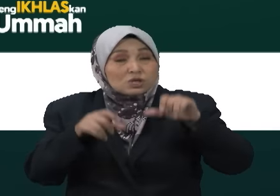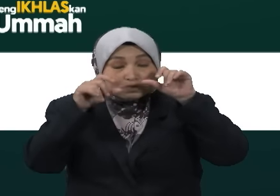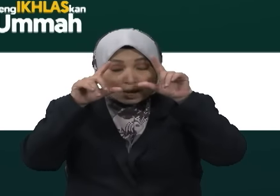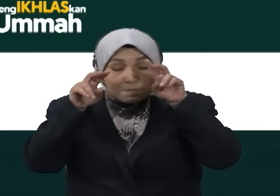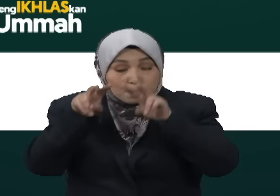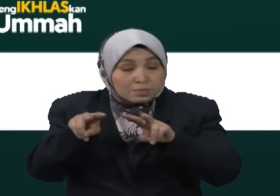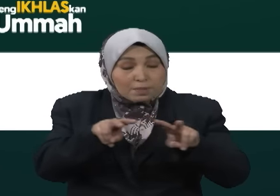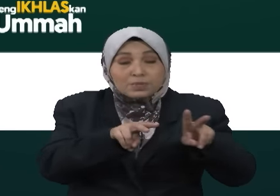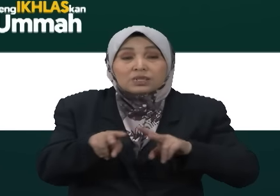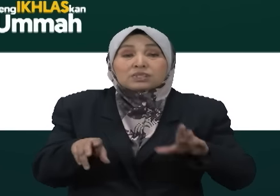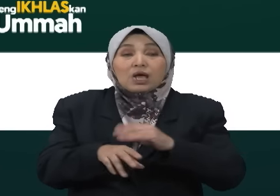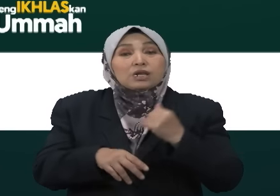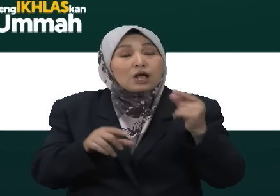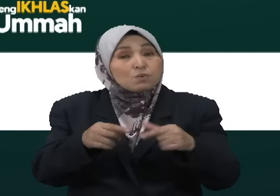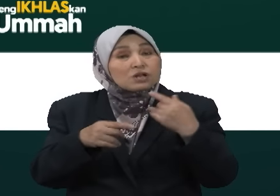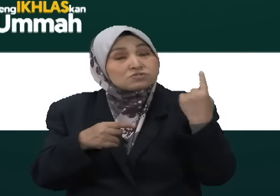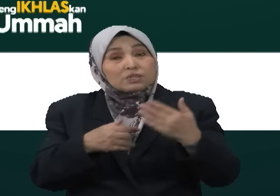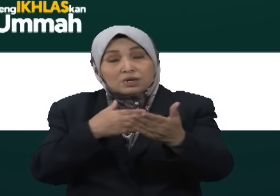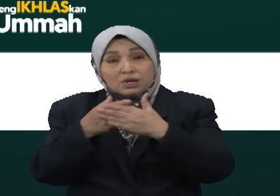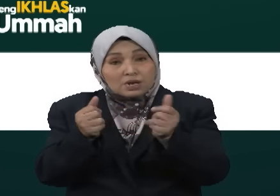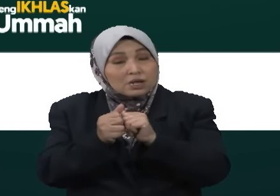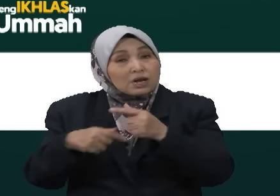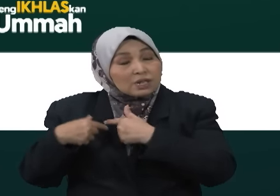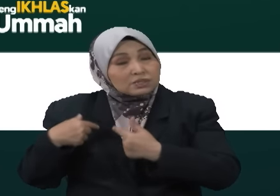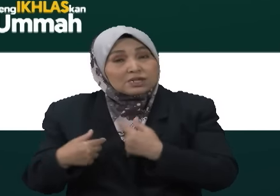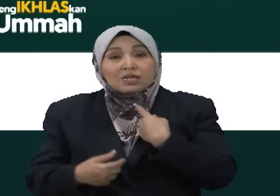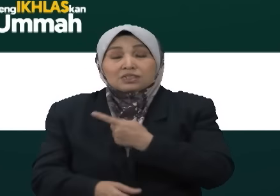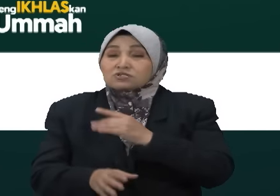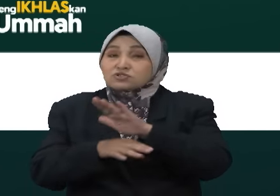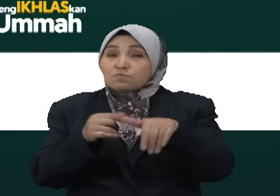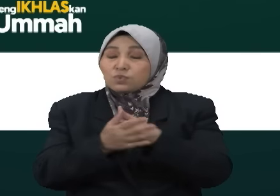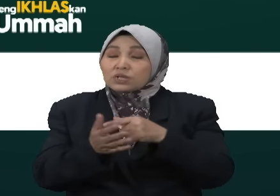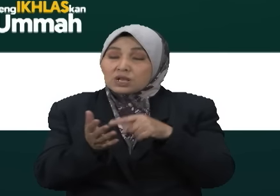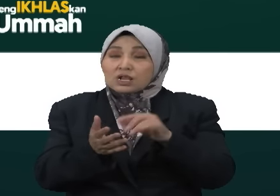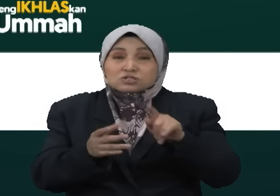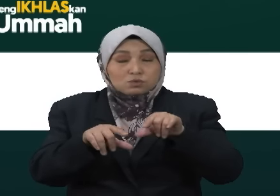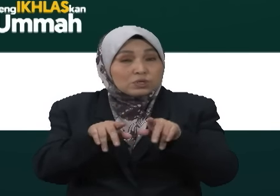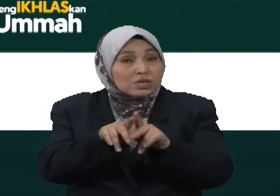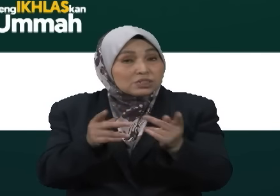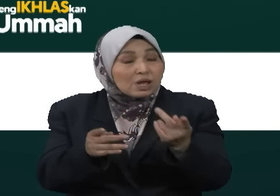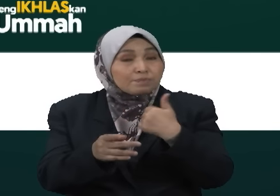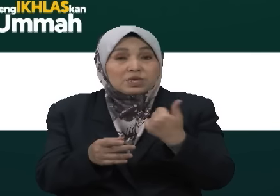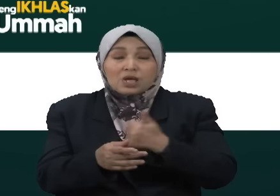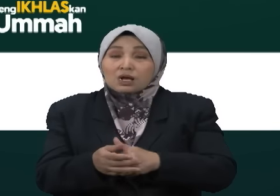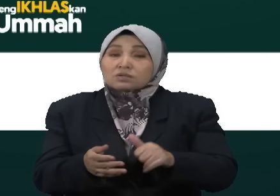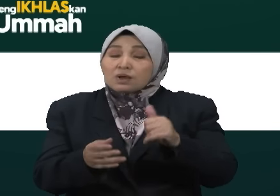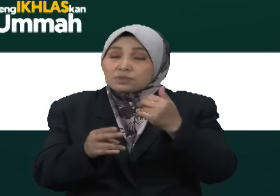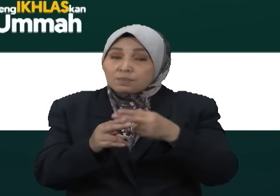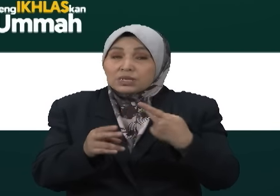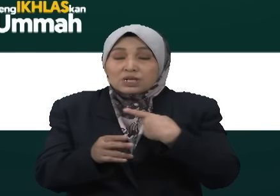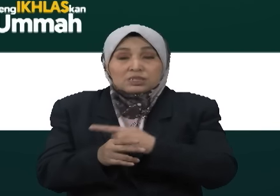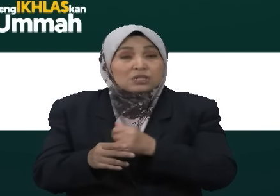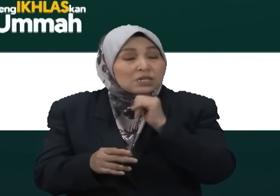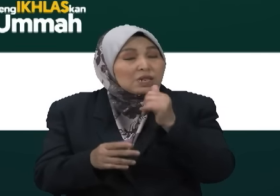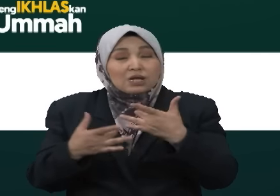al-quran dan al-quran sentiasa dekat dengan hati-hati kita semua Inilah salah satu kitab yang menyelamatkan kita yang tidak akan